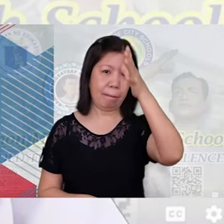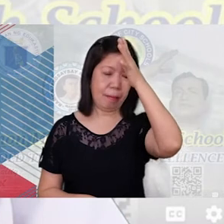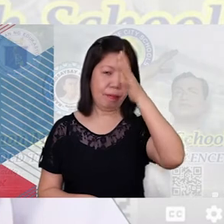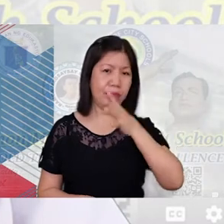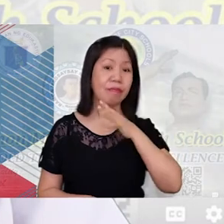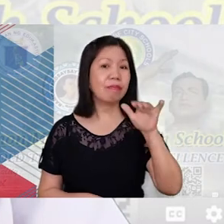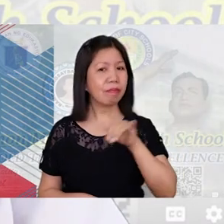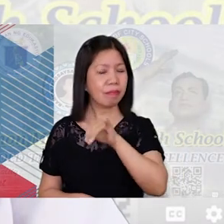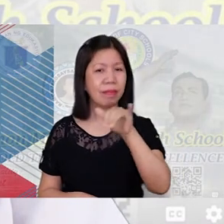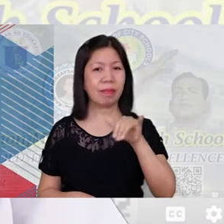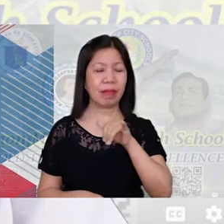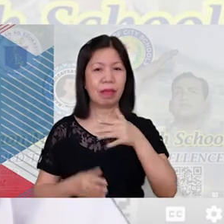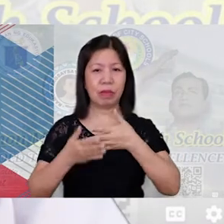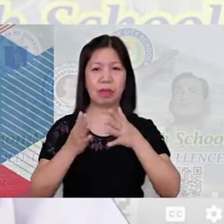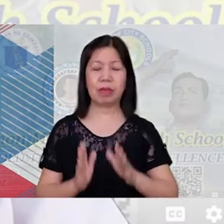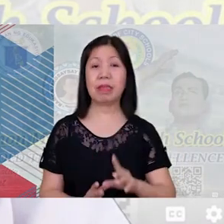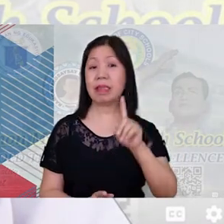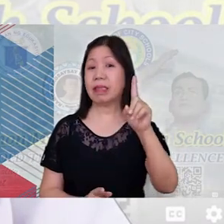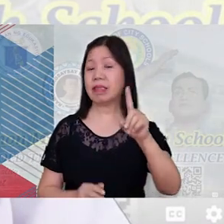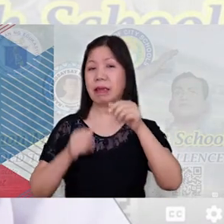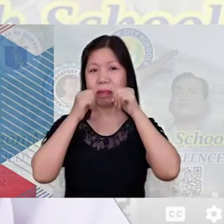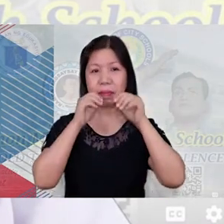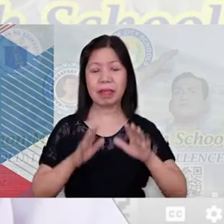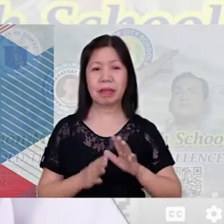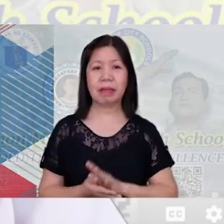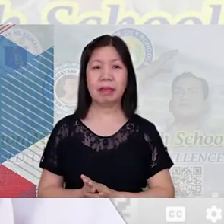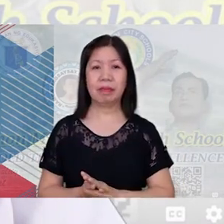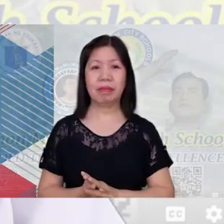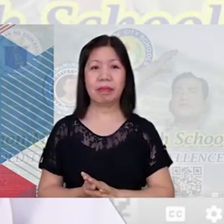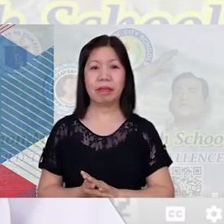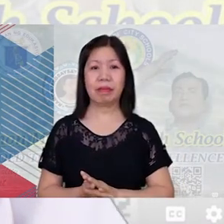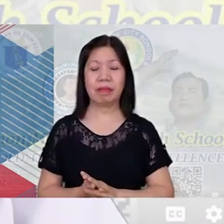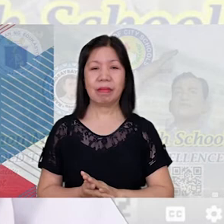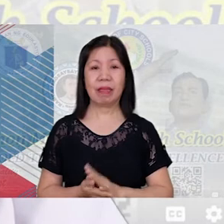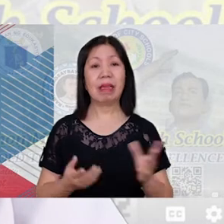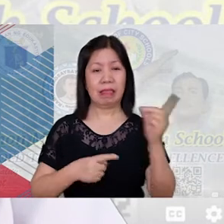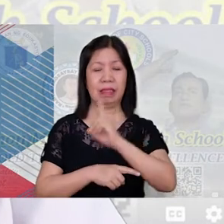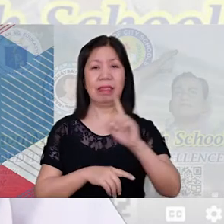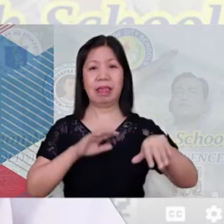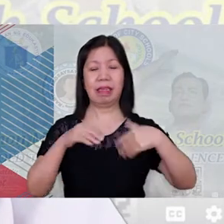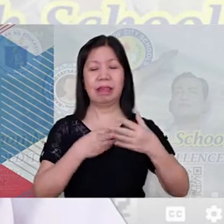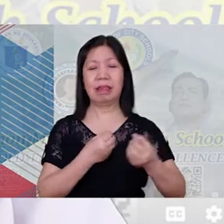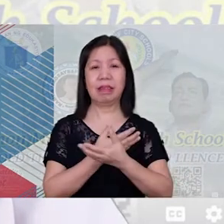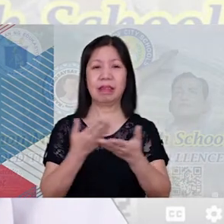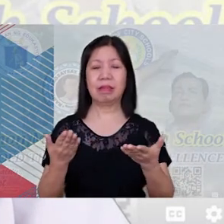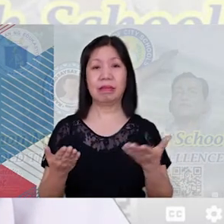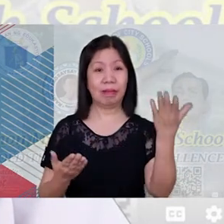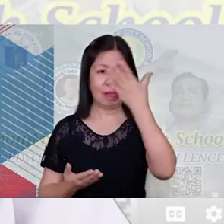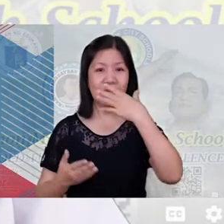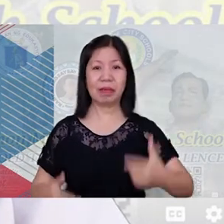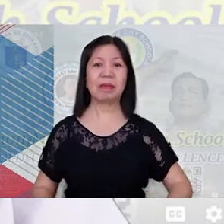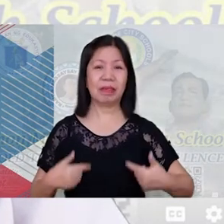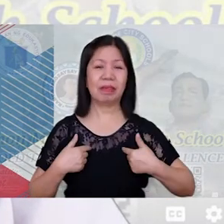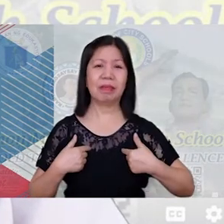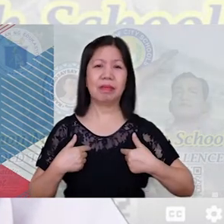magulang at kapwa kong magkaaral, isang mabiyaya at magandang buhay po sa ating lahat. Maganda